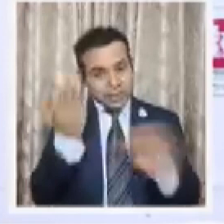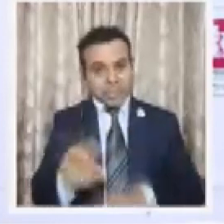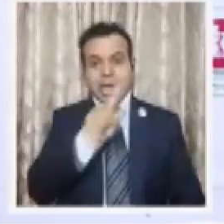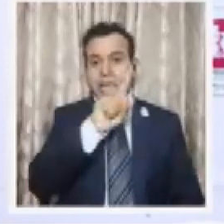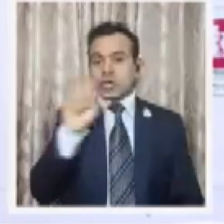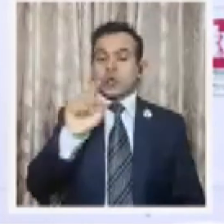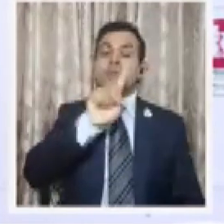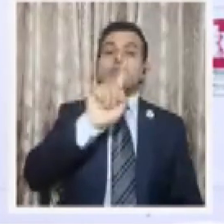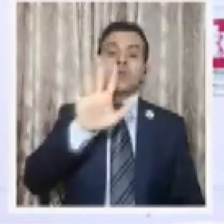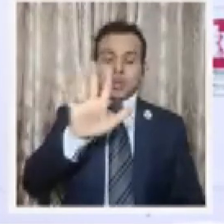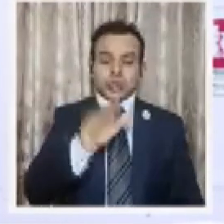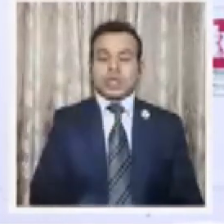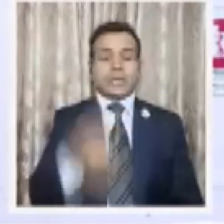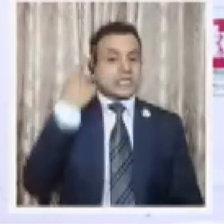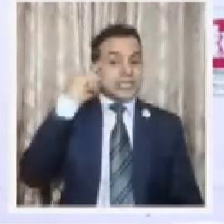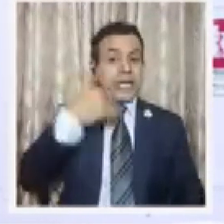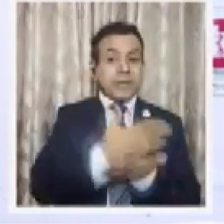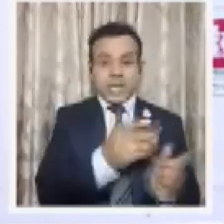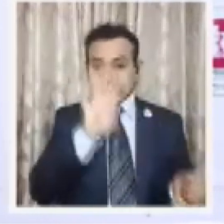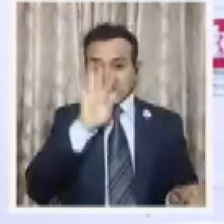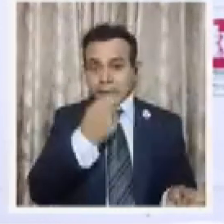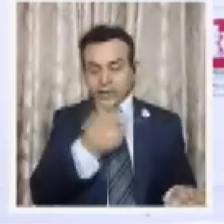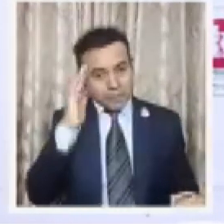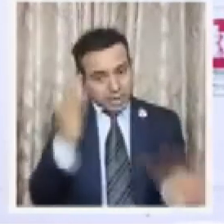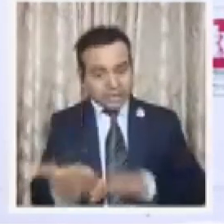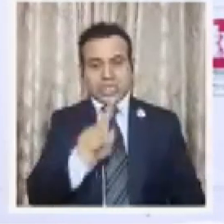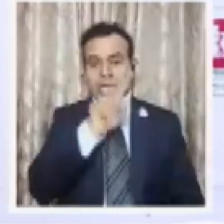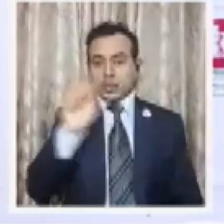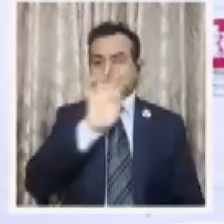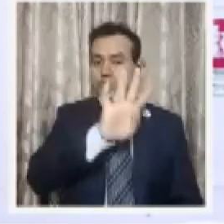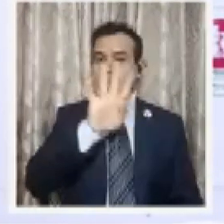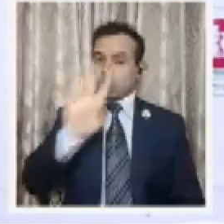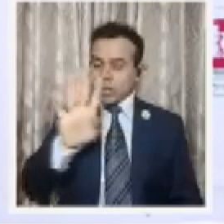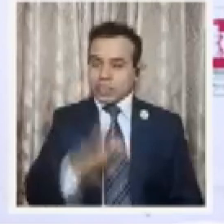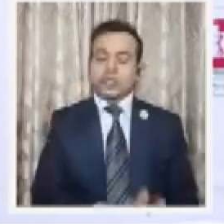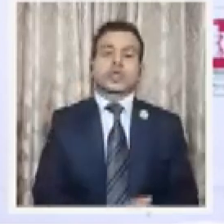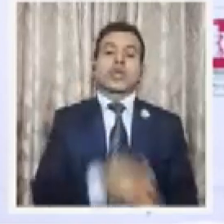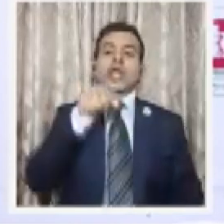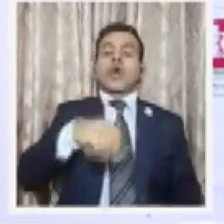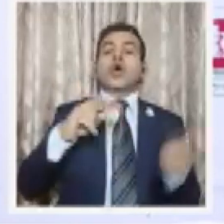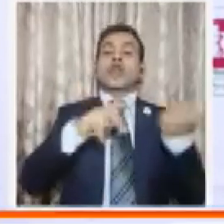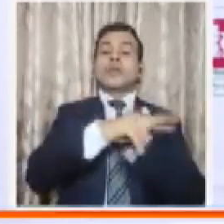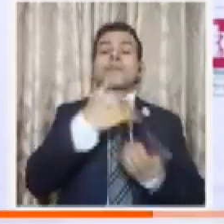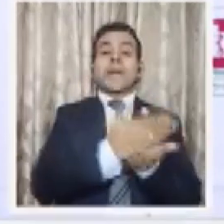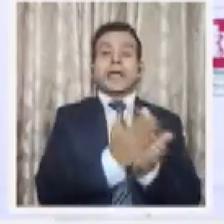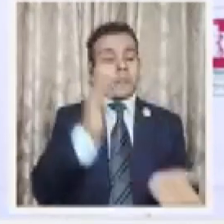7.07%, বরিশাল 115 জন 3.83%, সিলেট 144 জন